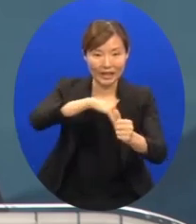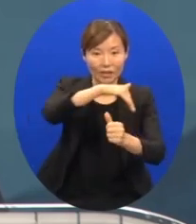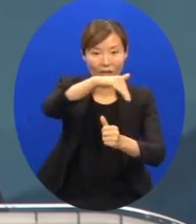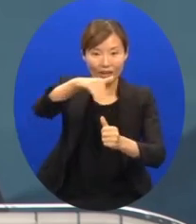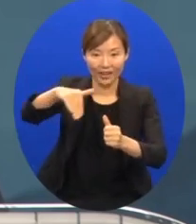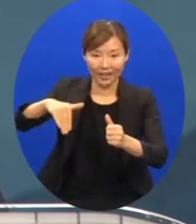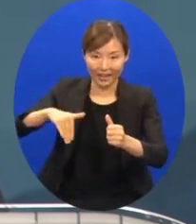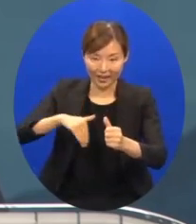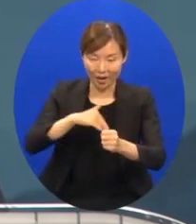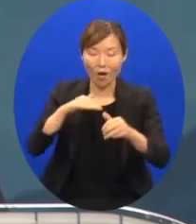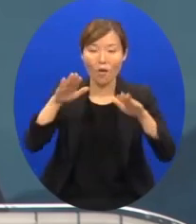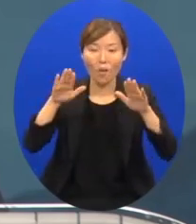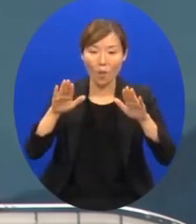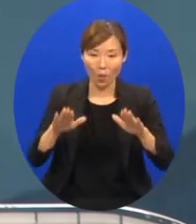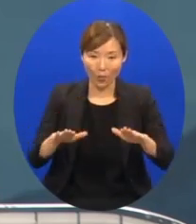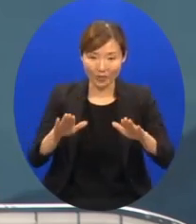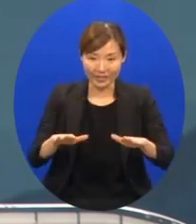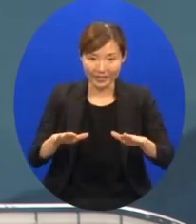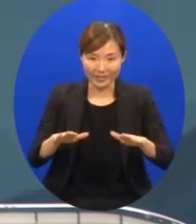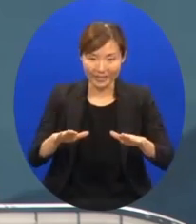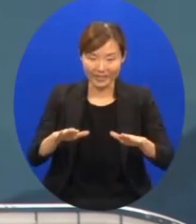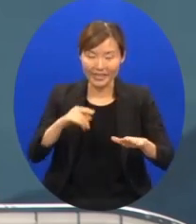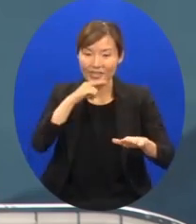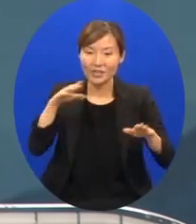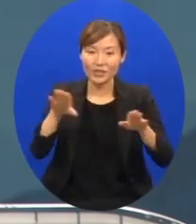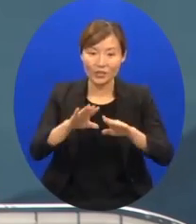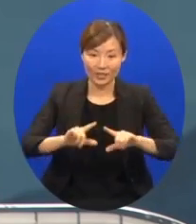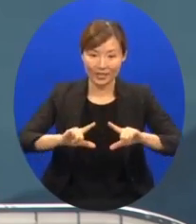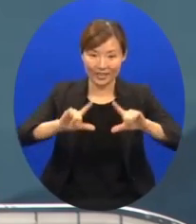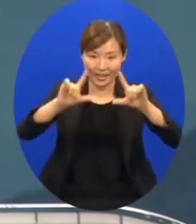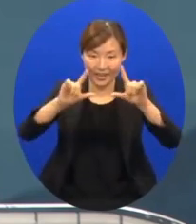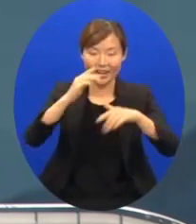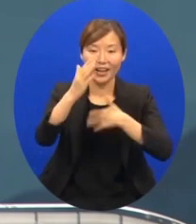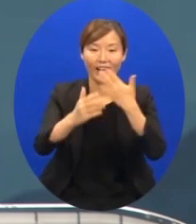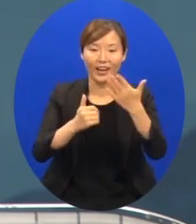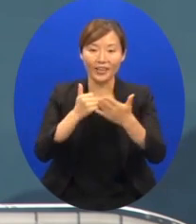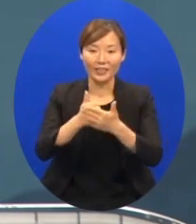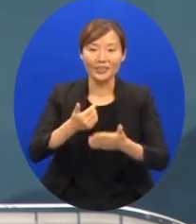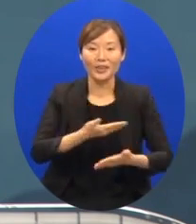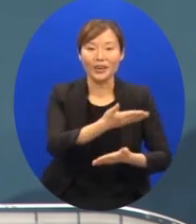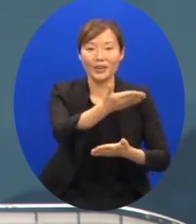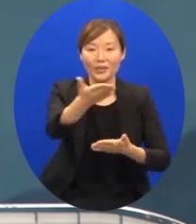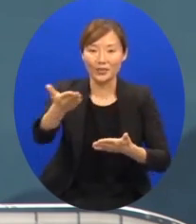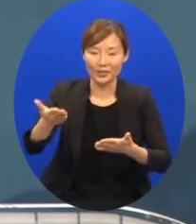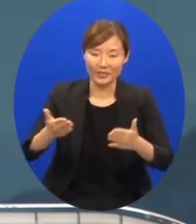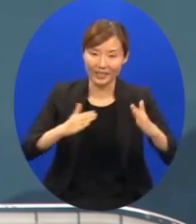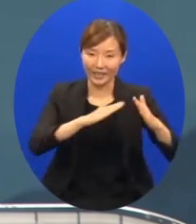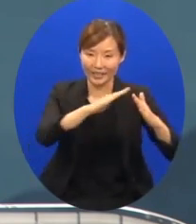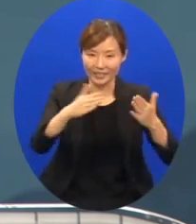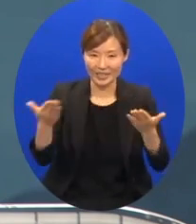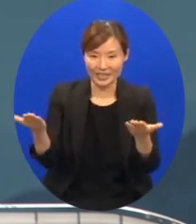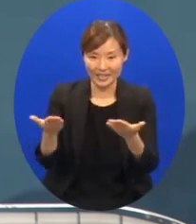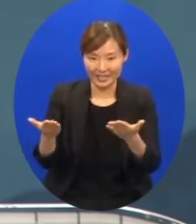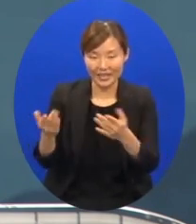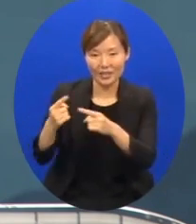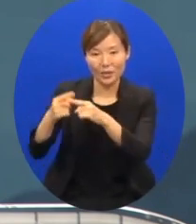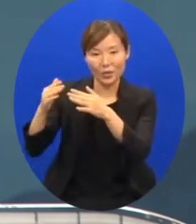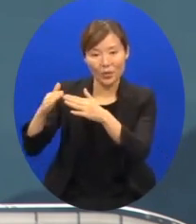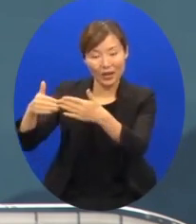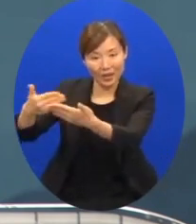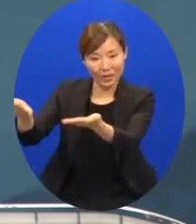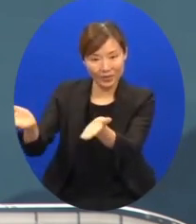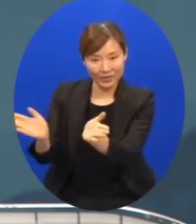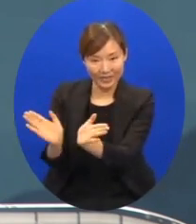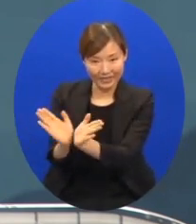오늘 설명절 주일에 하나님께서 여러분의 가정과 여러분의 일터 여러분의 교회 공동체